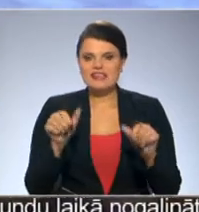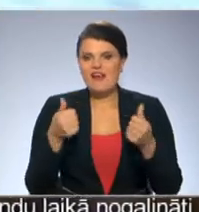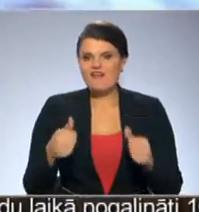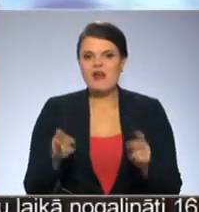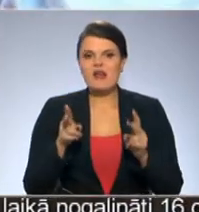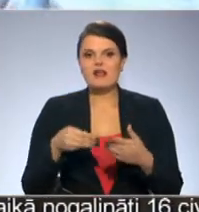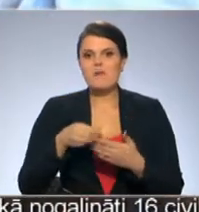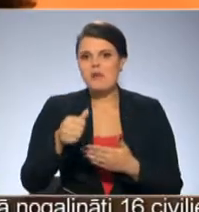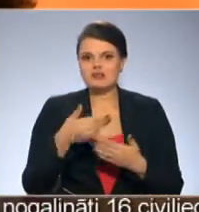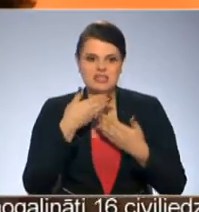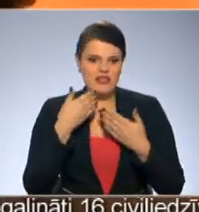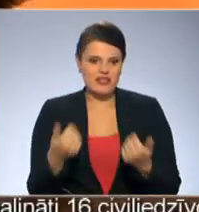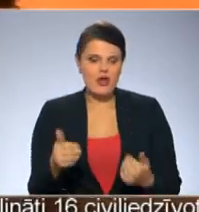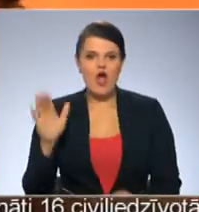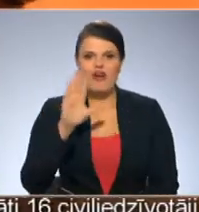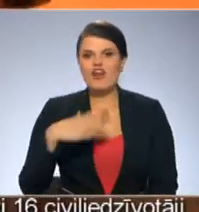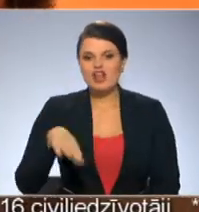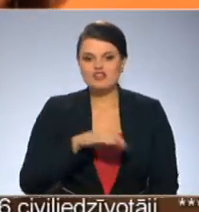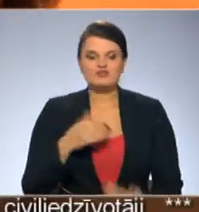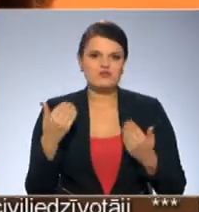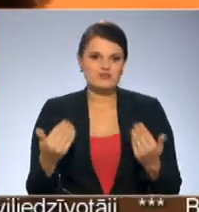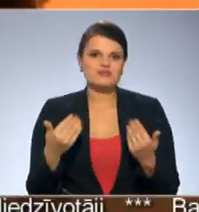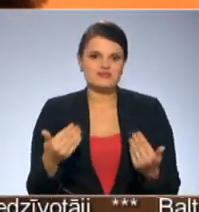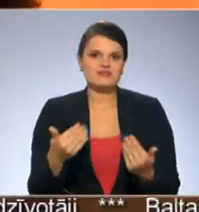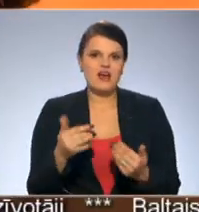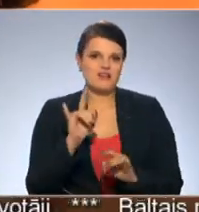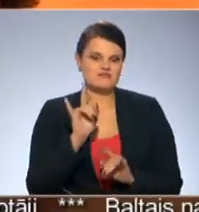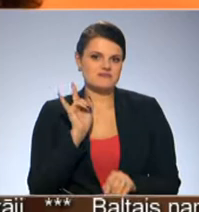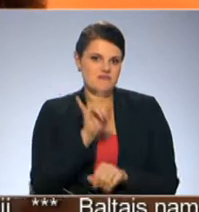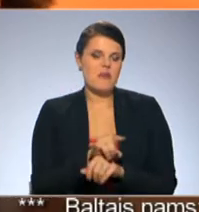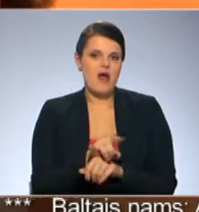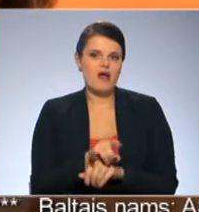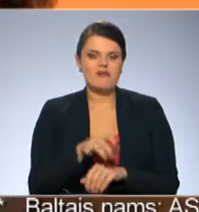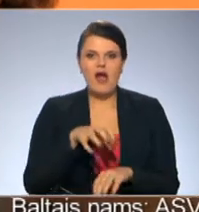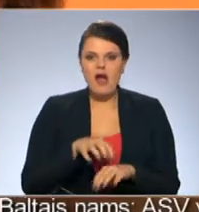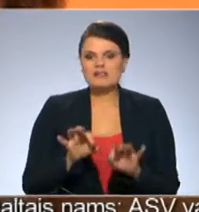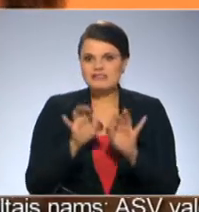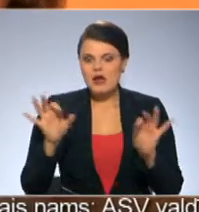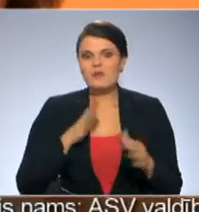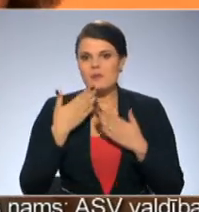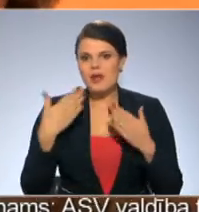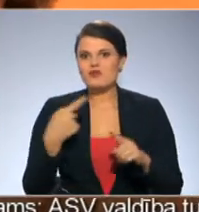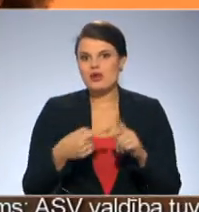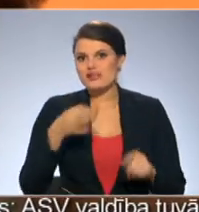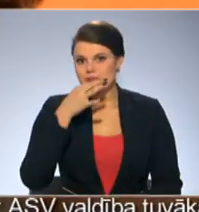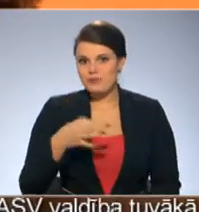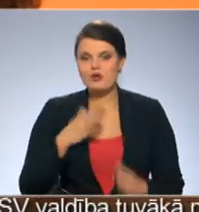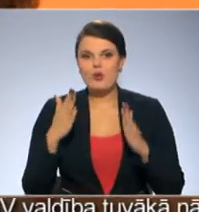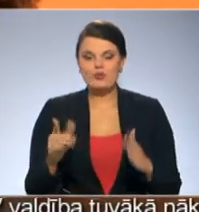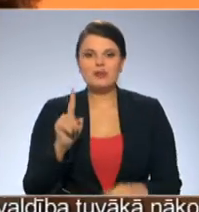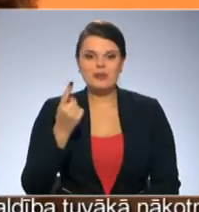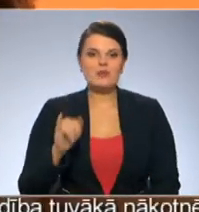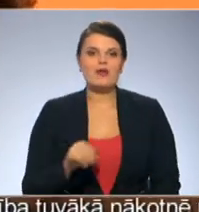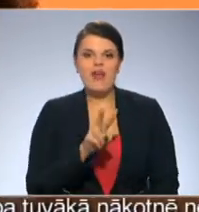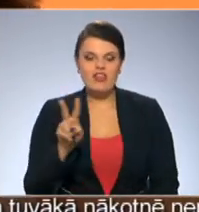kā maksāt nesot. Valsts mūs tagad, nu jāsaka, māna, ja, jo daktēri, ka mēs bijām pēdējo reizi, pateica, ka būs ar 1.